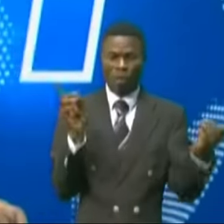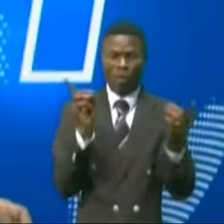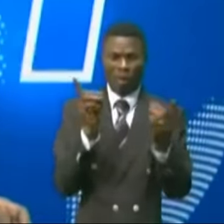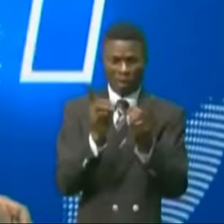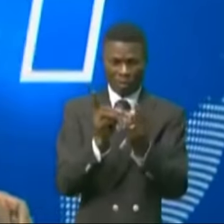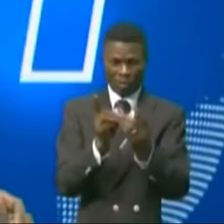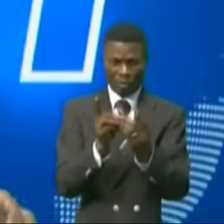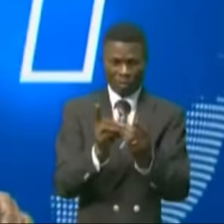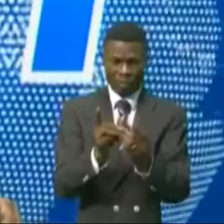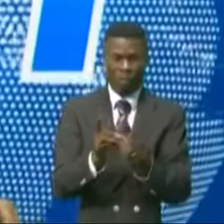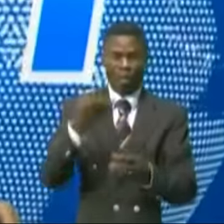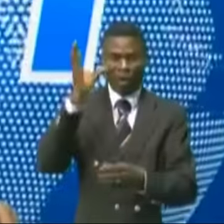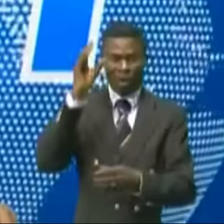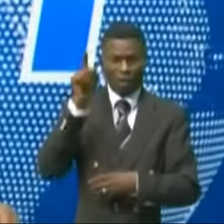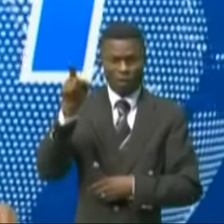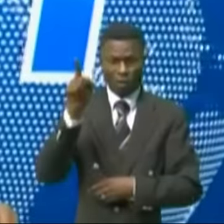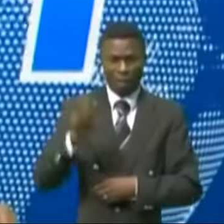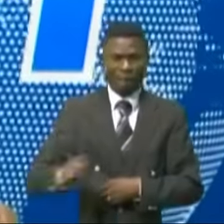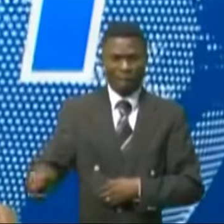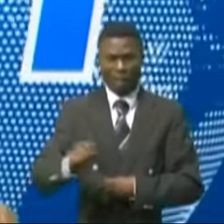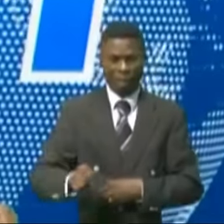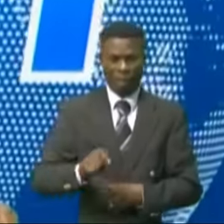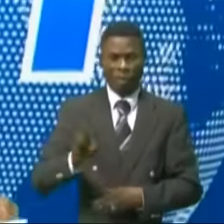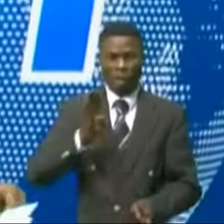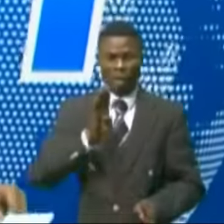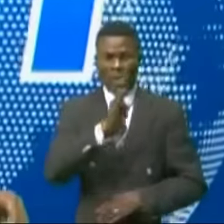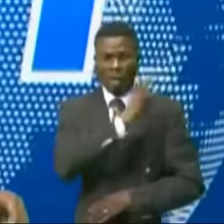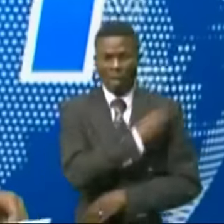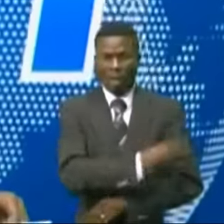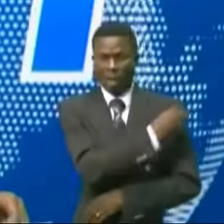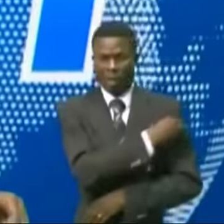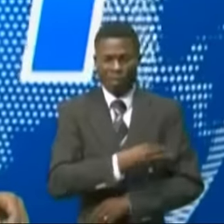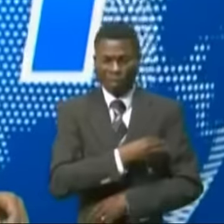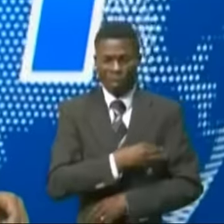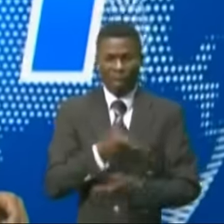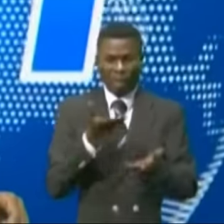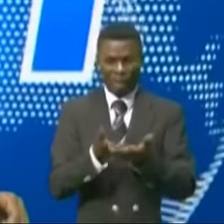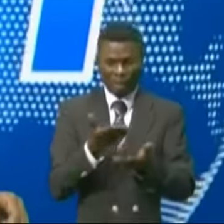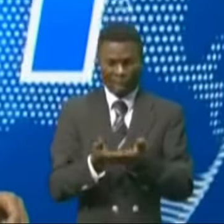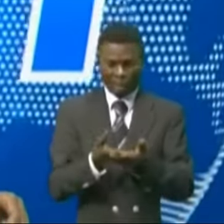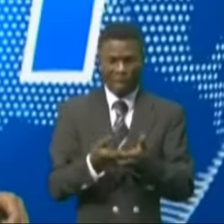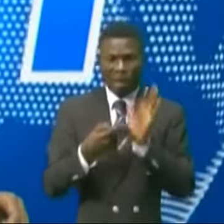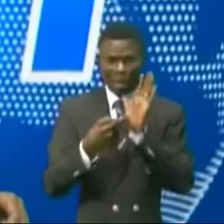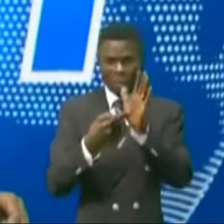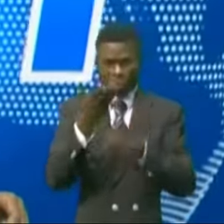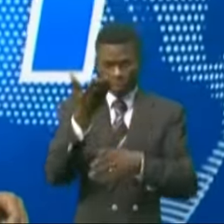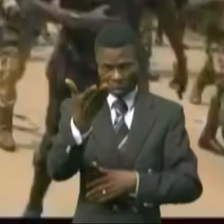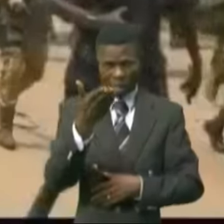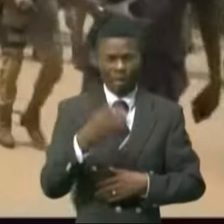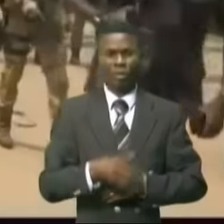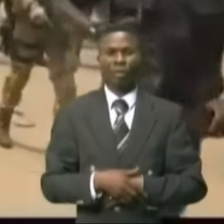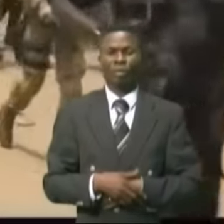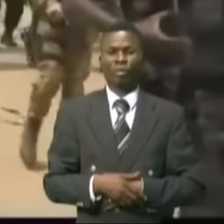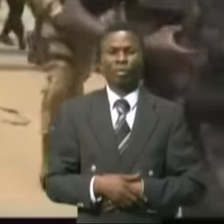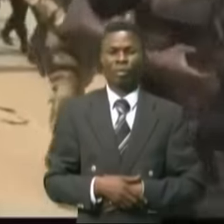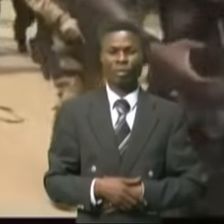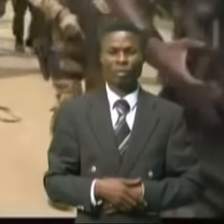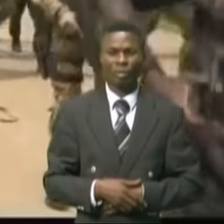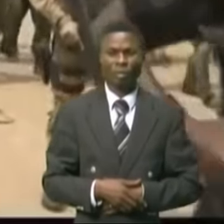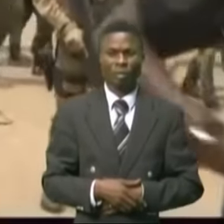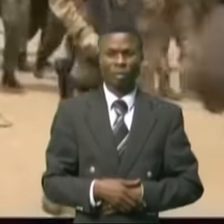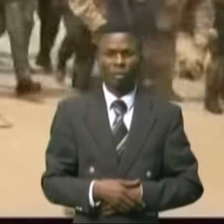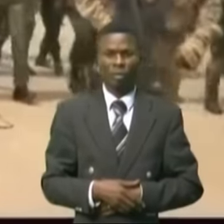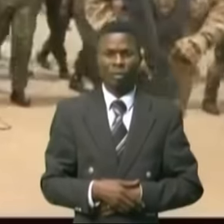retrouvés à Kassindi-Loubiria, en territoire des Beni, province du Nord, qui vous les compte rendu dans ces reportages. Le chef